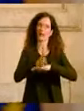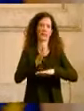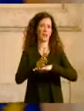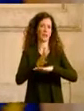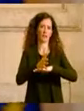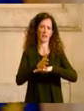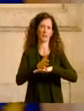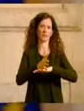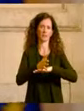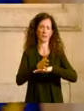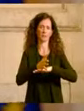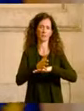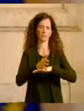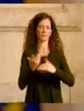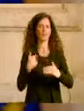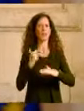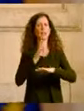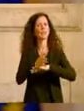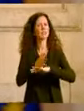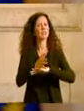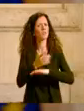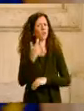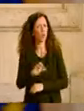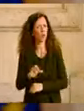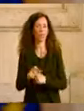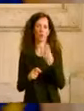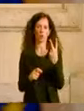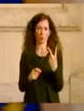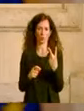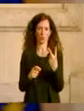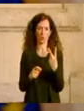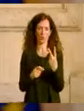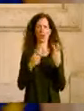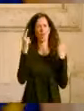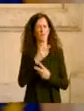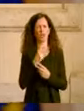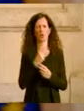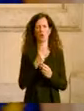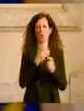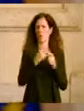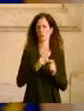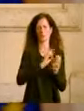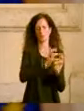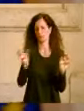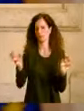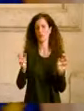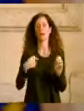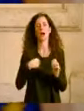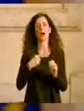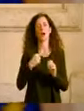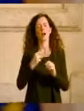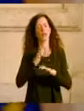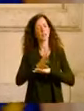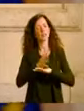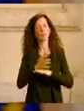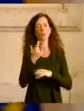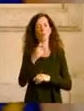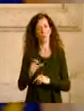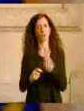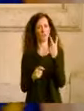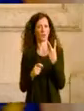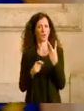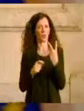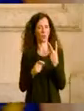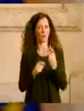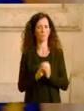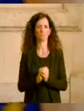intervenire per 2 aspetti soprattutto. Ce ne sono tanti, ma ne individuo 2. La nostra forza in Europa